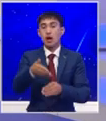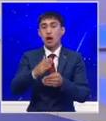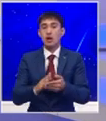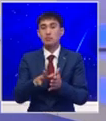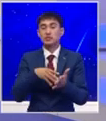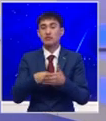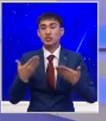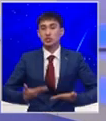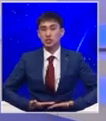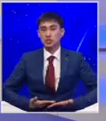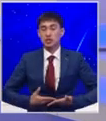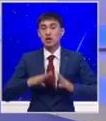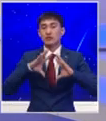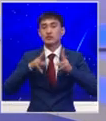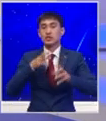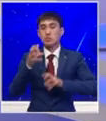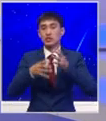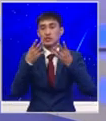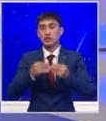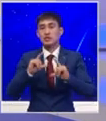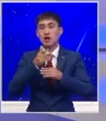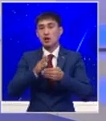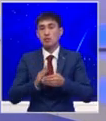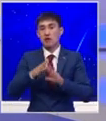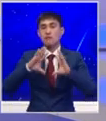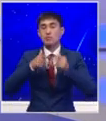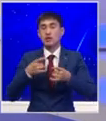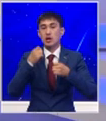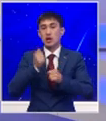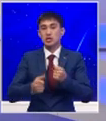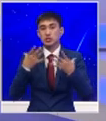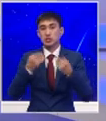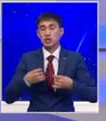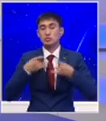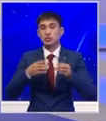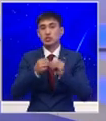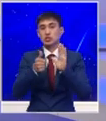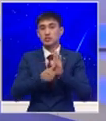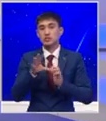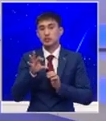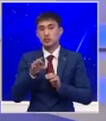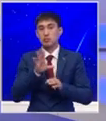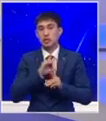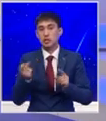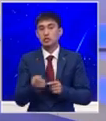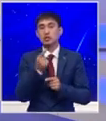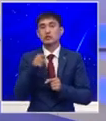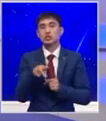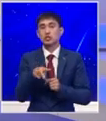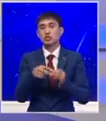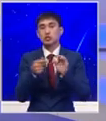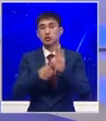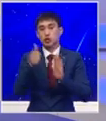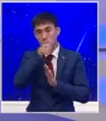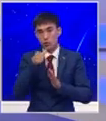Хлеб – символ жизни. Всемирный день хлеба, который в мире отмечается ежегодно 16 октября, был учрежден еще в 2006